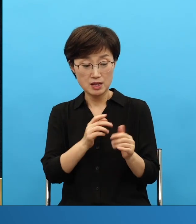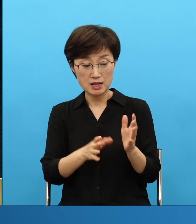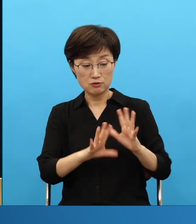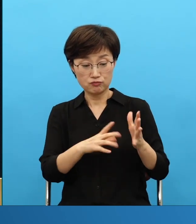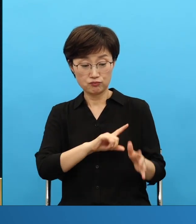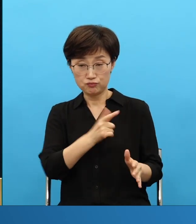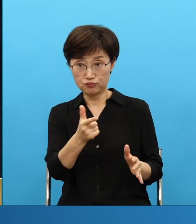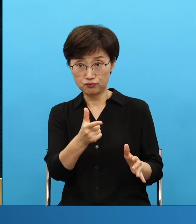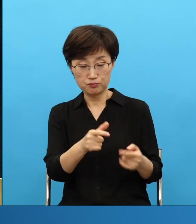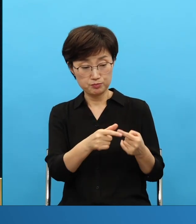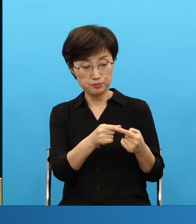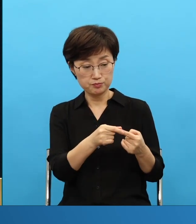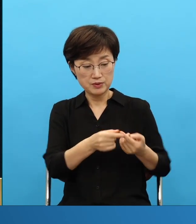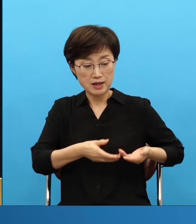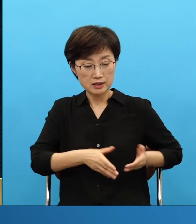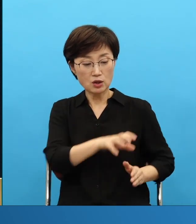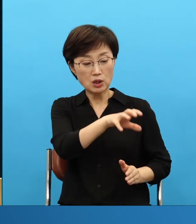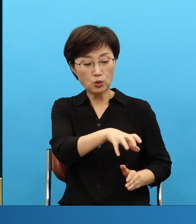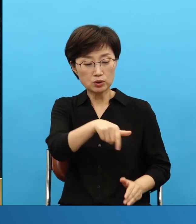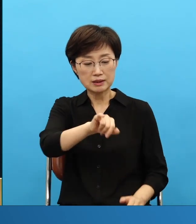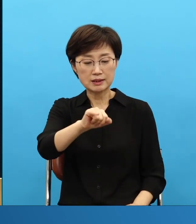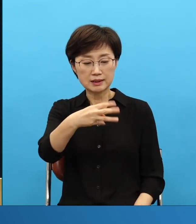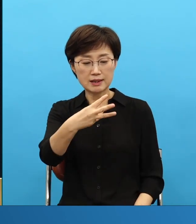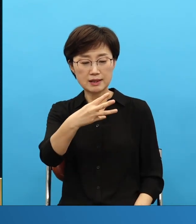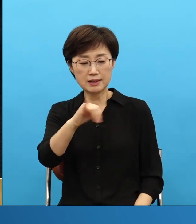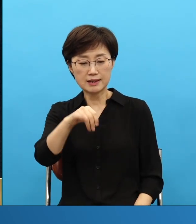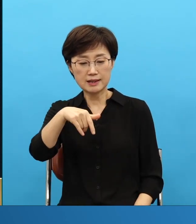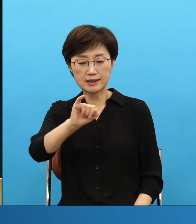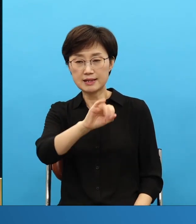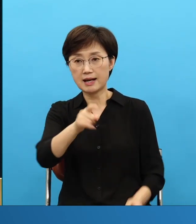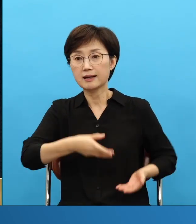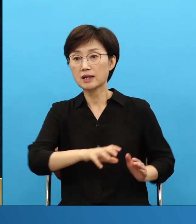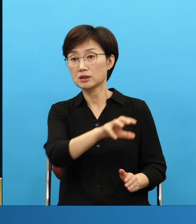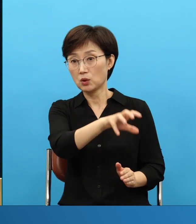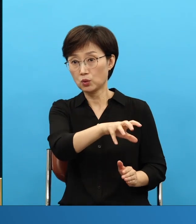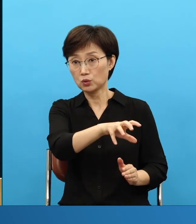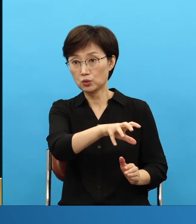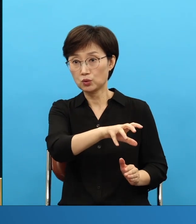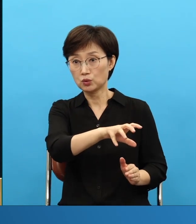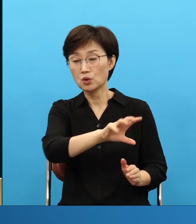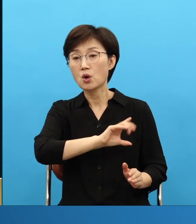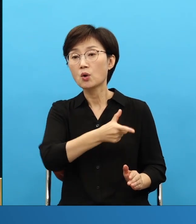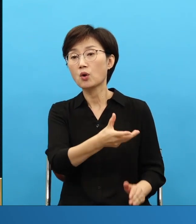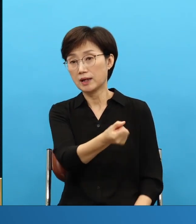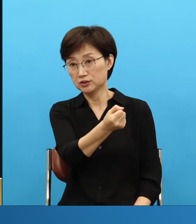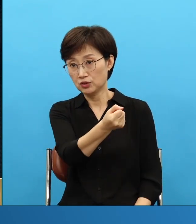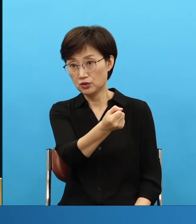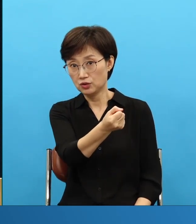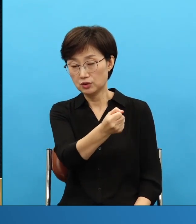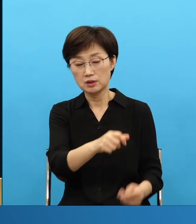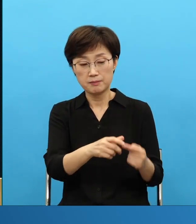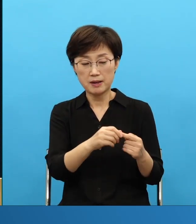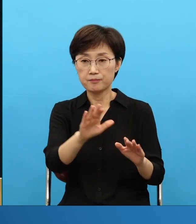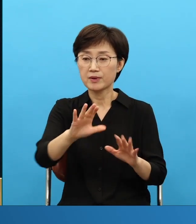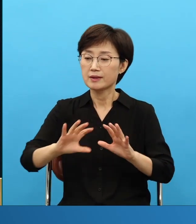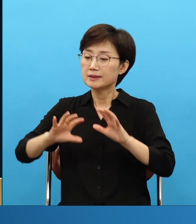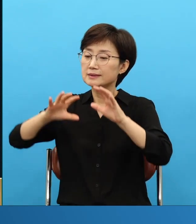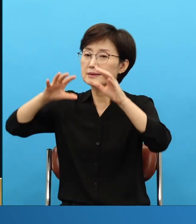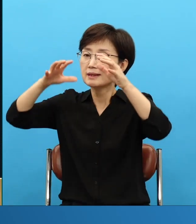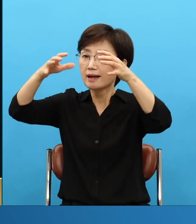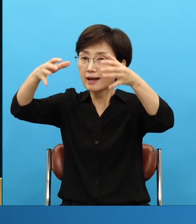다소 출신입니다. Paul was originally from Cilicia Tarsus. 그때 당시에